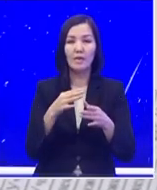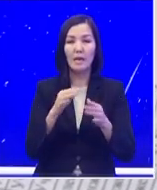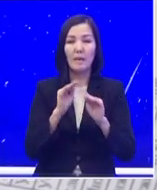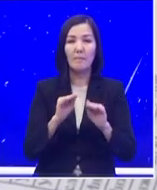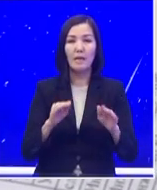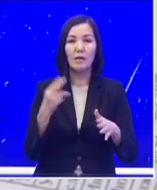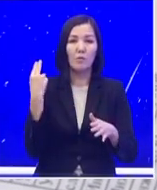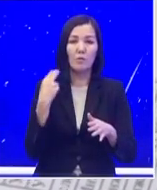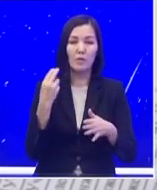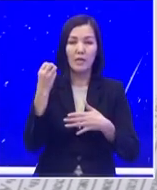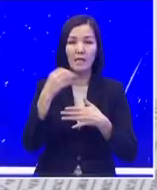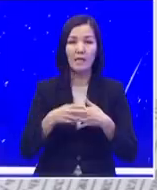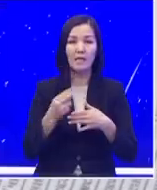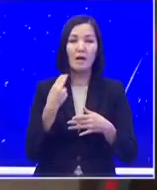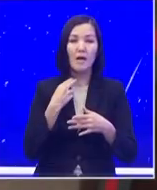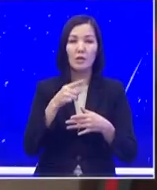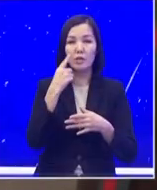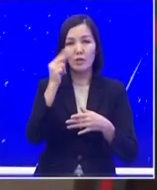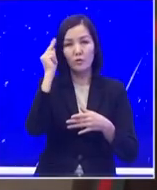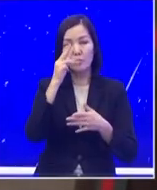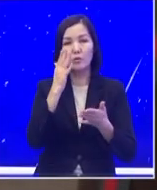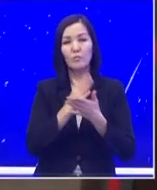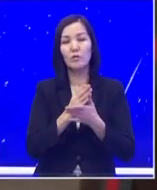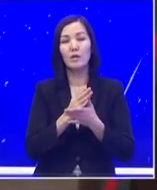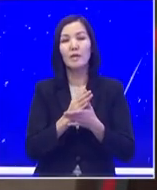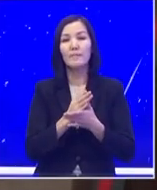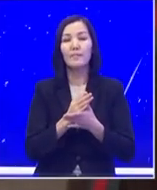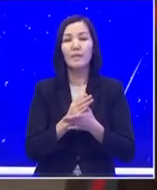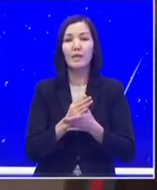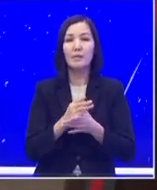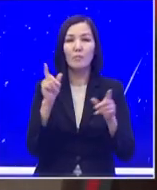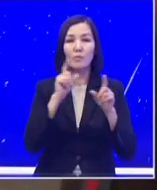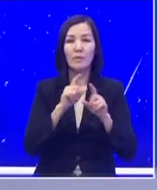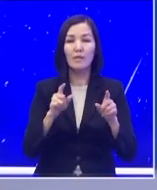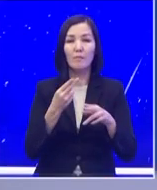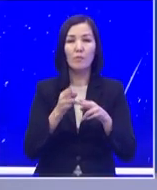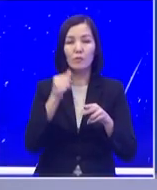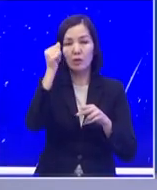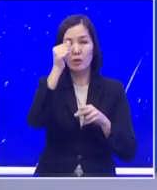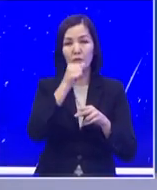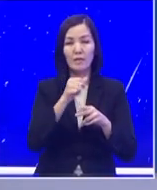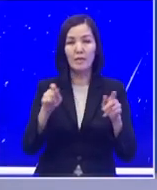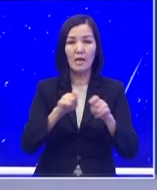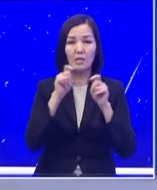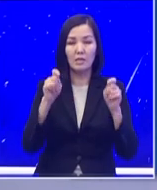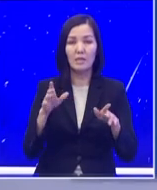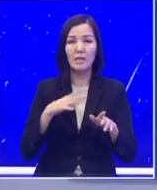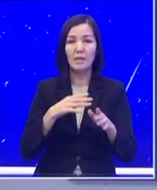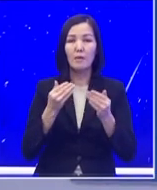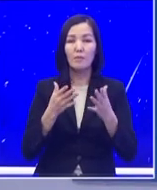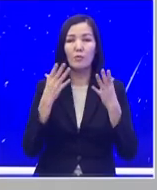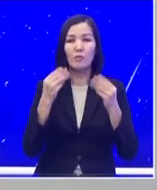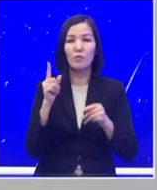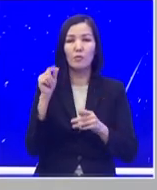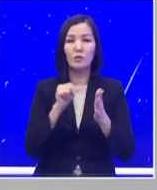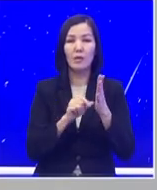баласы орталыққа келіп, ағылшын тілін меңгеріп жүр. Еске сала кетейік, бұл мекеме осы жылдың қаңтарында іске қосылған. Бүгінге дейін